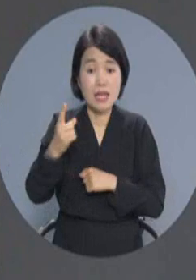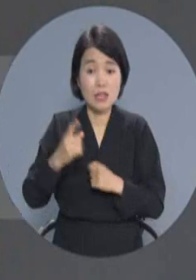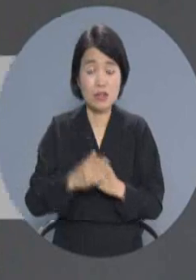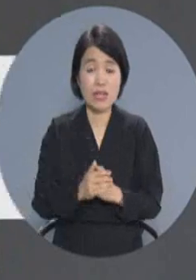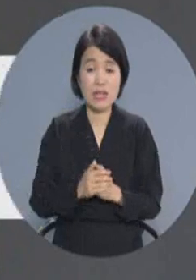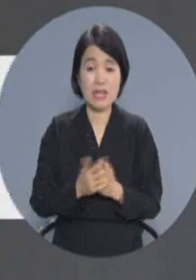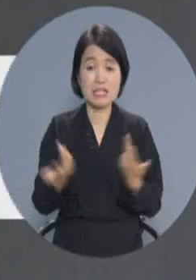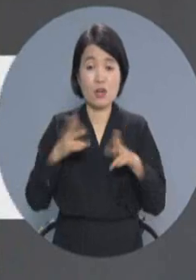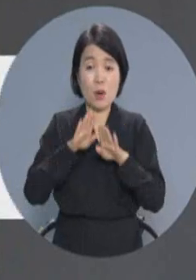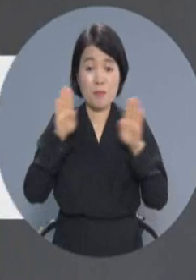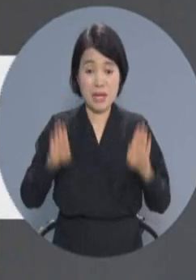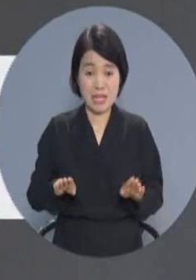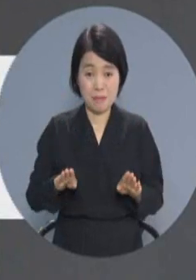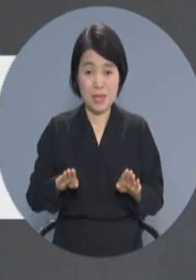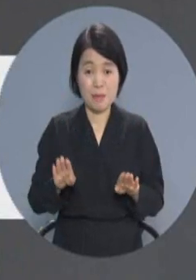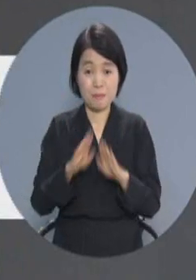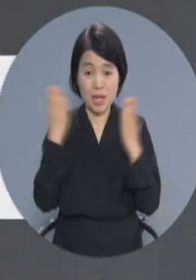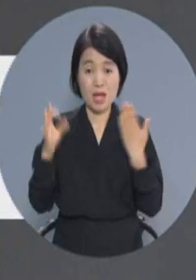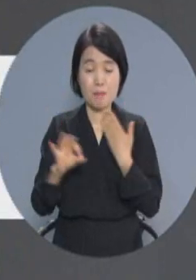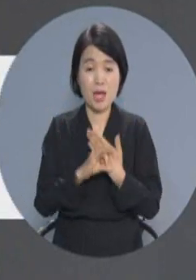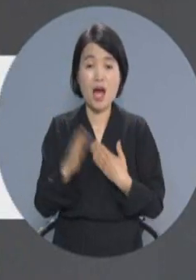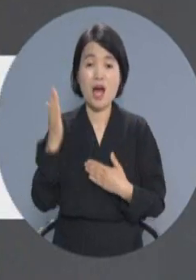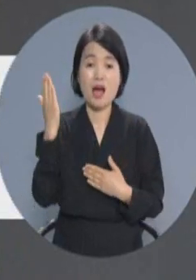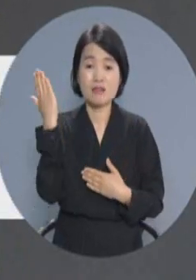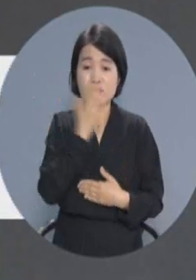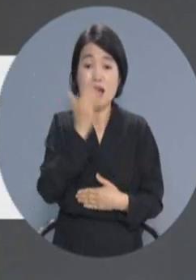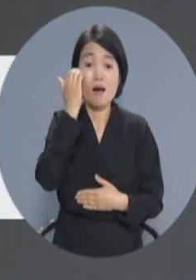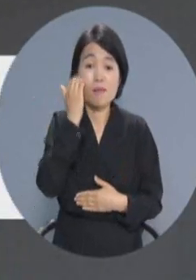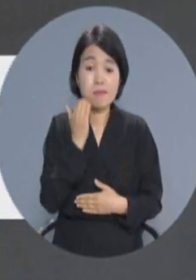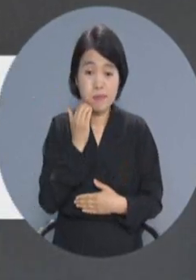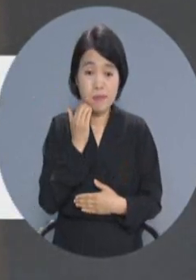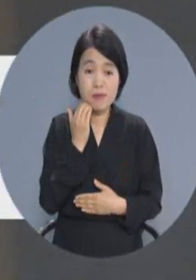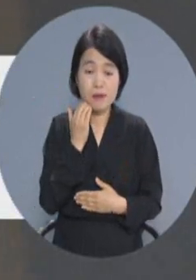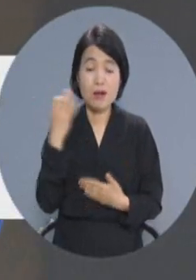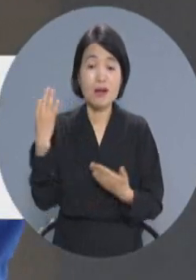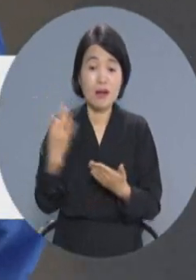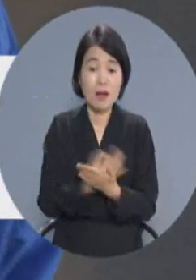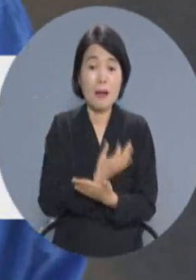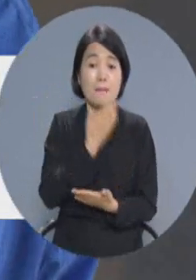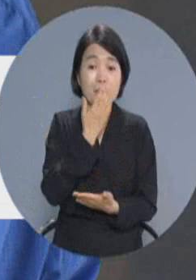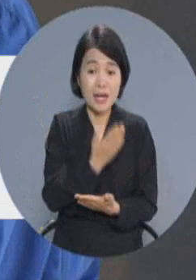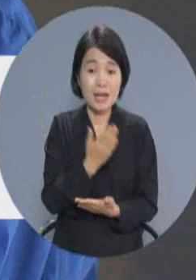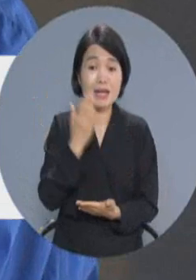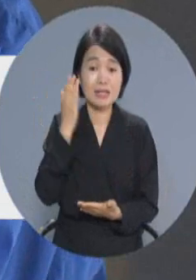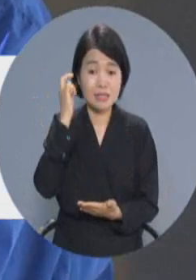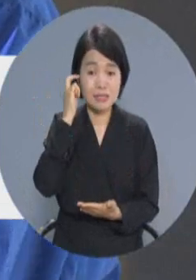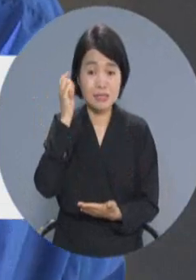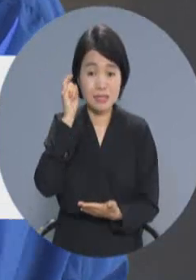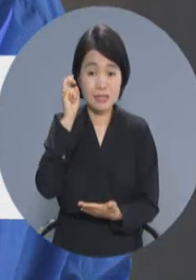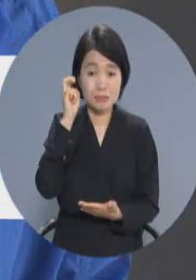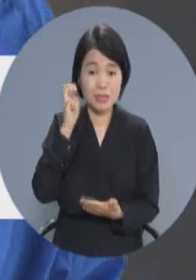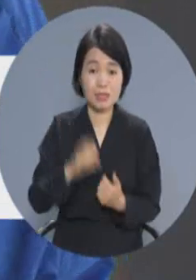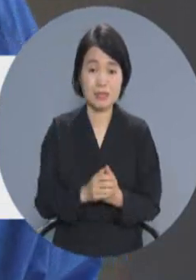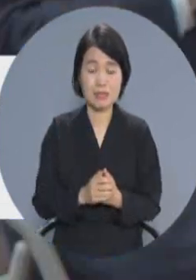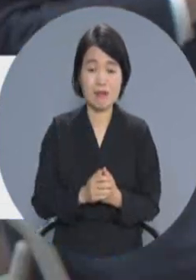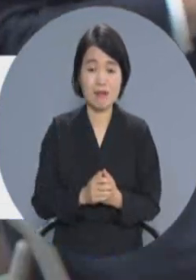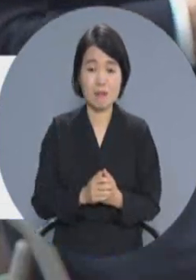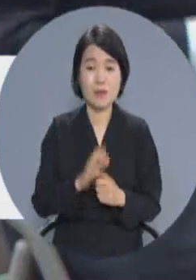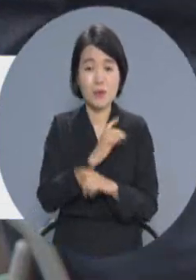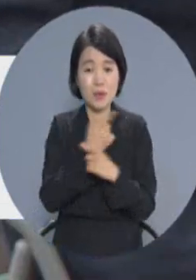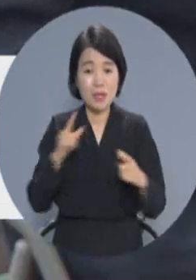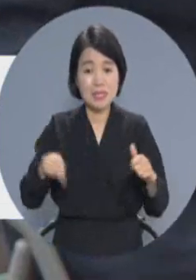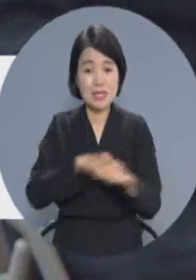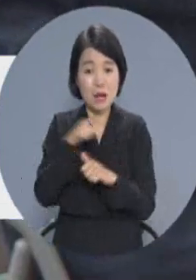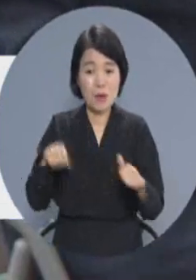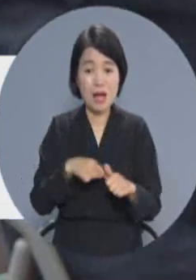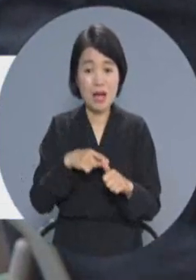정원 박람회를 하면은 상당한 수익이, 순수익이 있을 걸로 예상이 됩니다. 예. 그래서 그런 저런